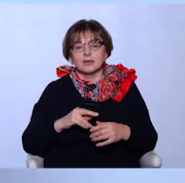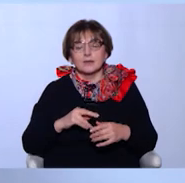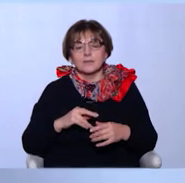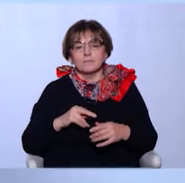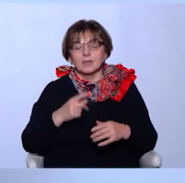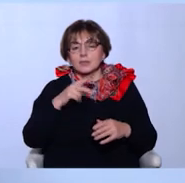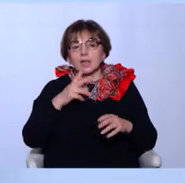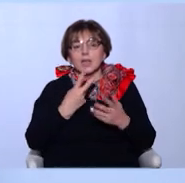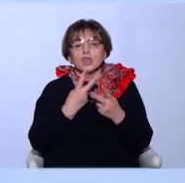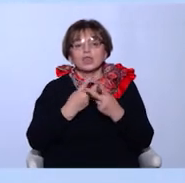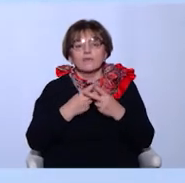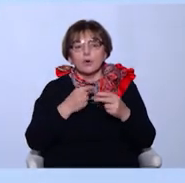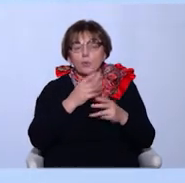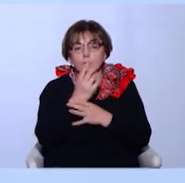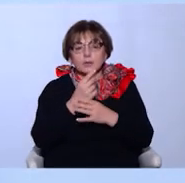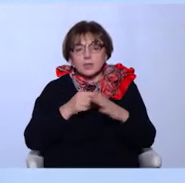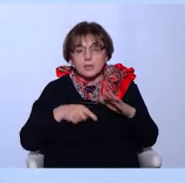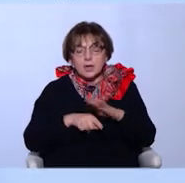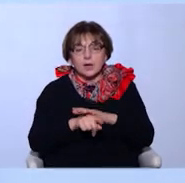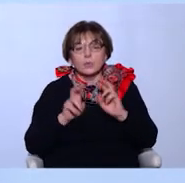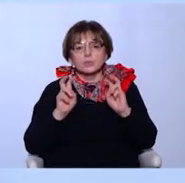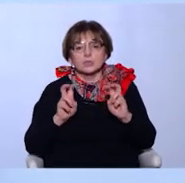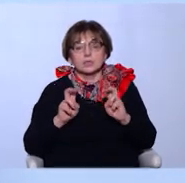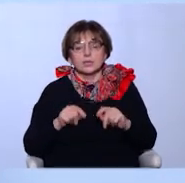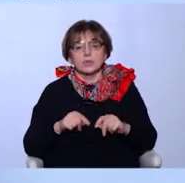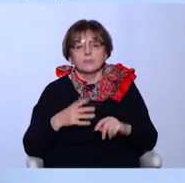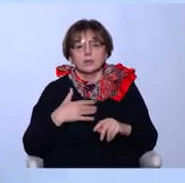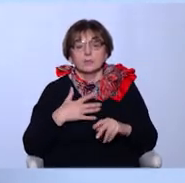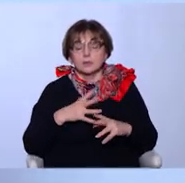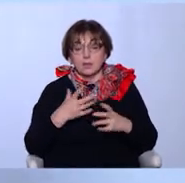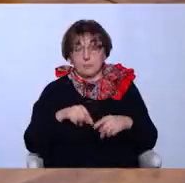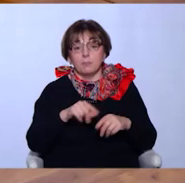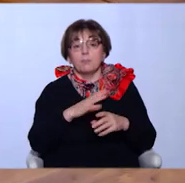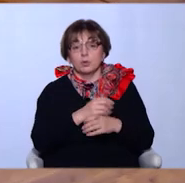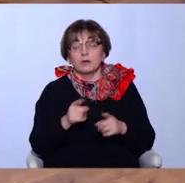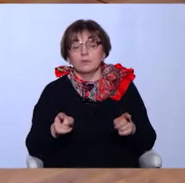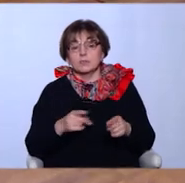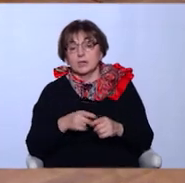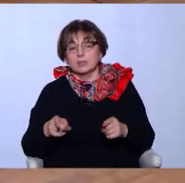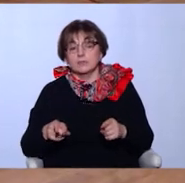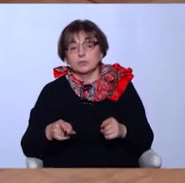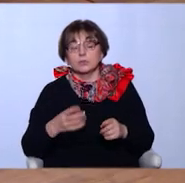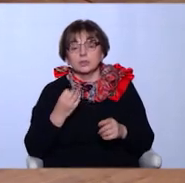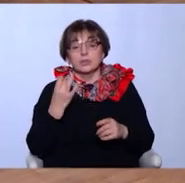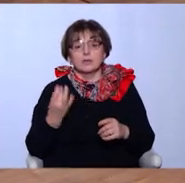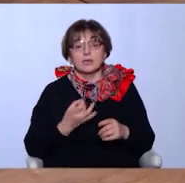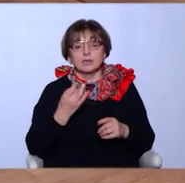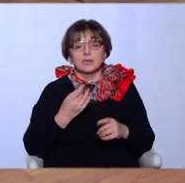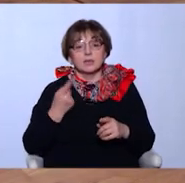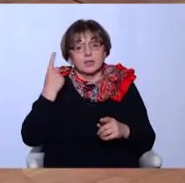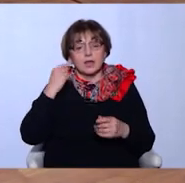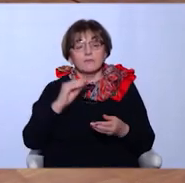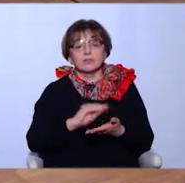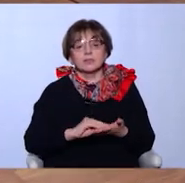ტყვეობიდან გაპარვის თავების შესახებ. მაგრამ სანამ უშუალოდ ჩვენს მონაკვეთზე გადავიდოდეთ, კიდევ ერთხელ